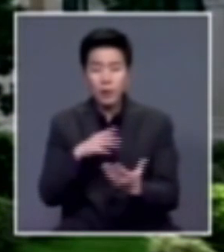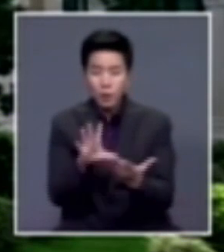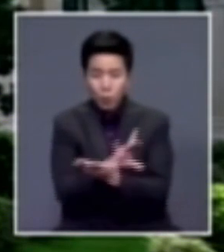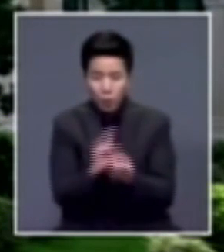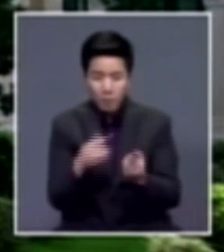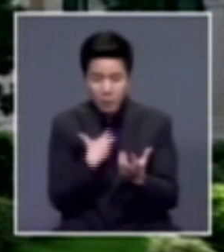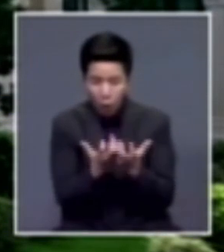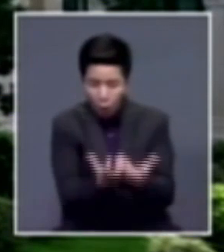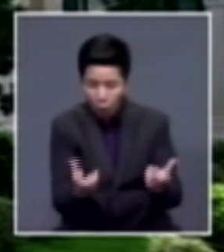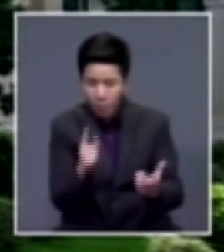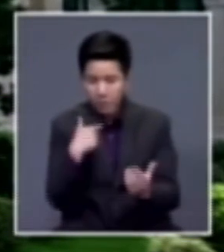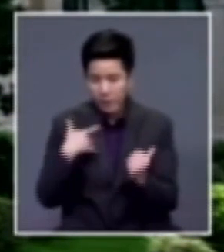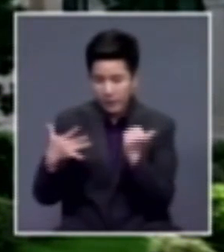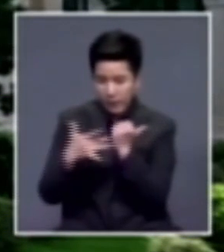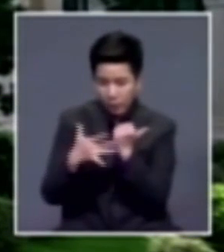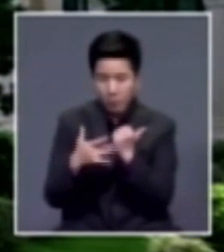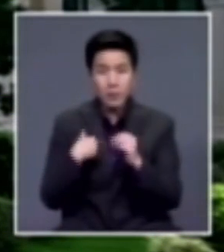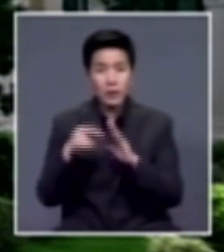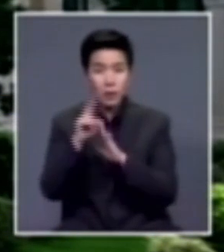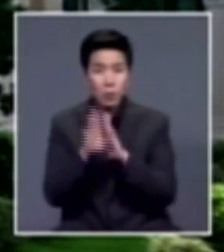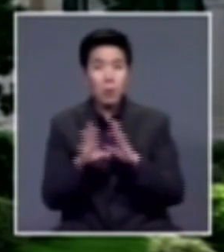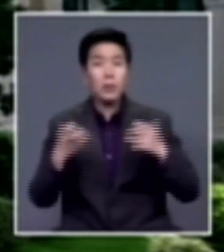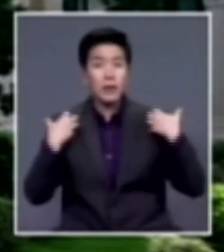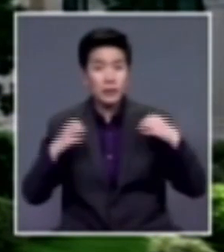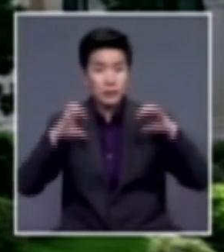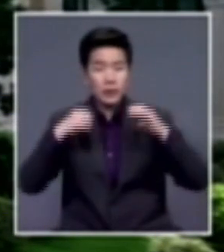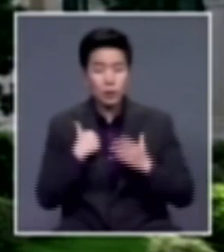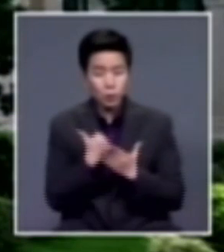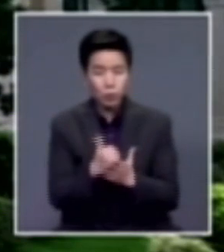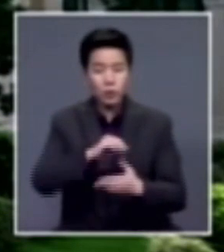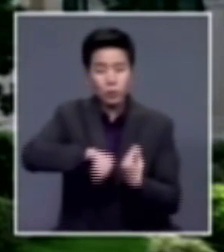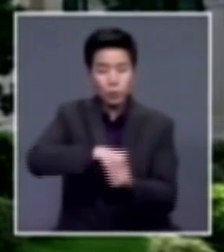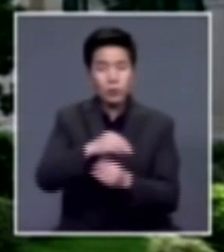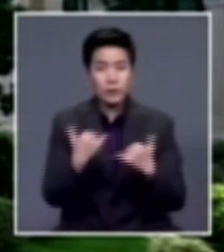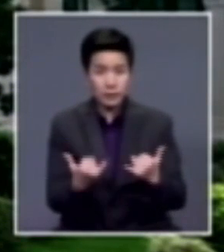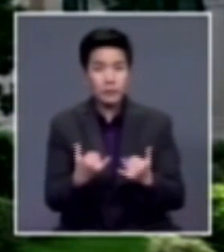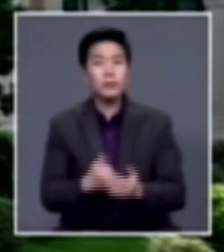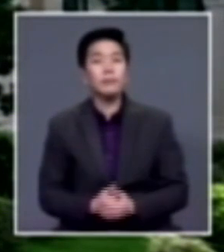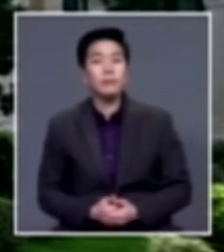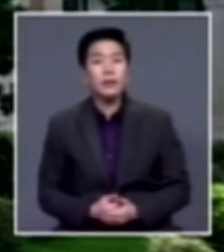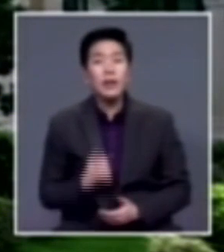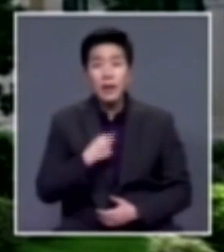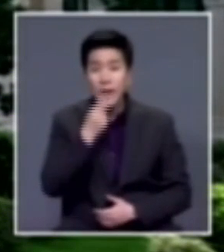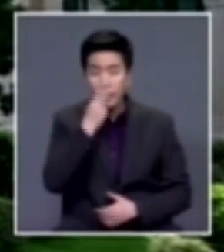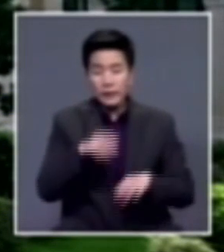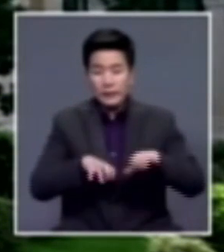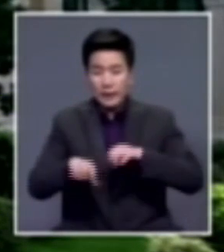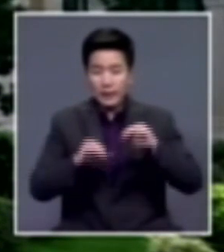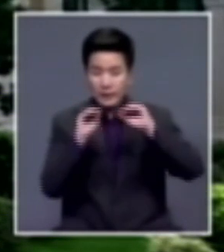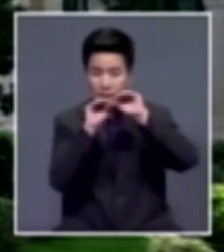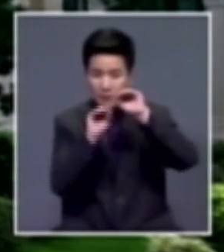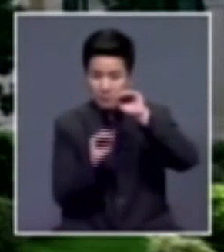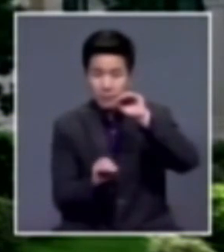รรมผู้เชี่ยวชาญด้านเทคโนโลยีและระบบราชการที่เอื้อต่อการประกอบธุรกิจมากขึ้นนะครับจะเห็นได้ว่าการจัดอันดับที่เราได้รับทั้งห